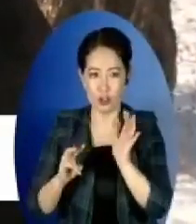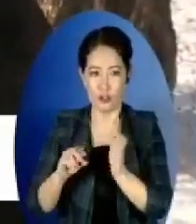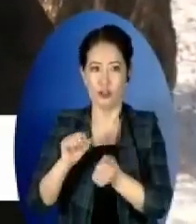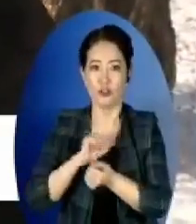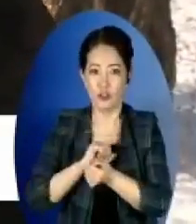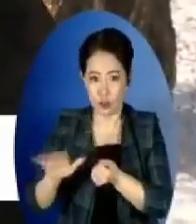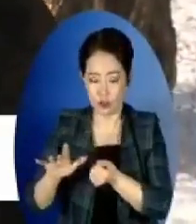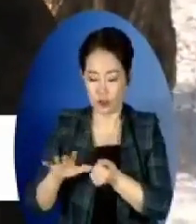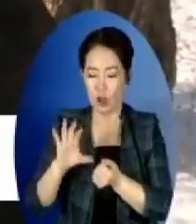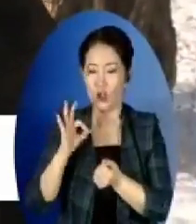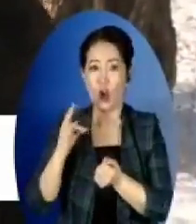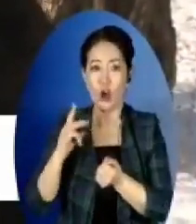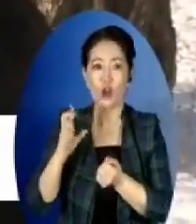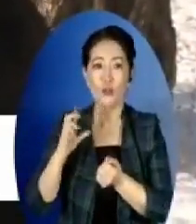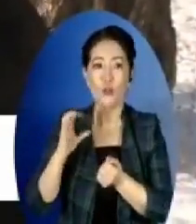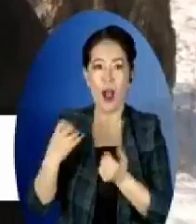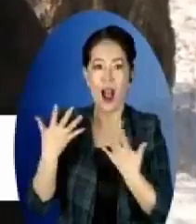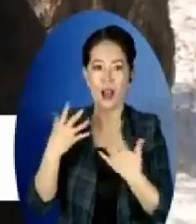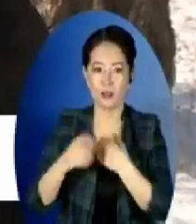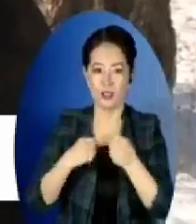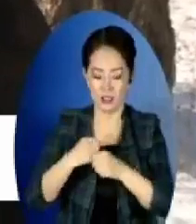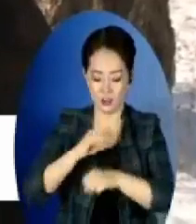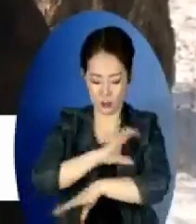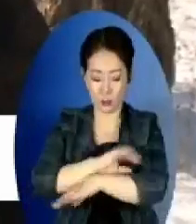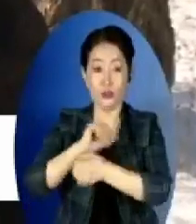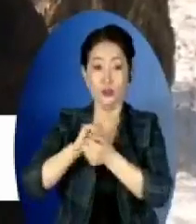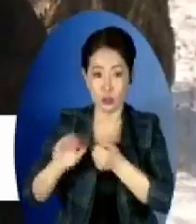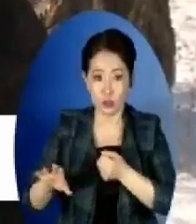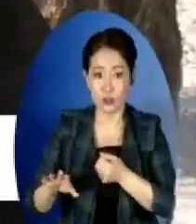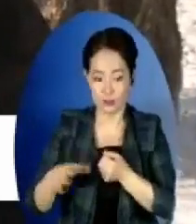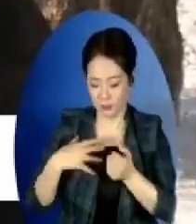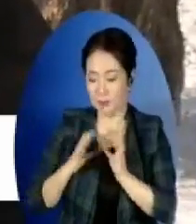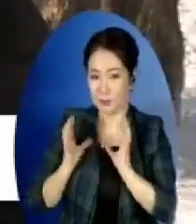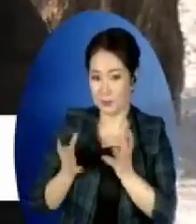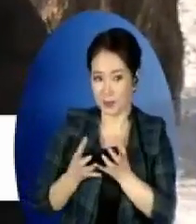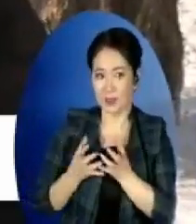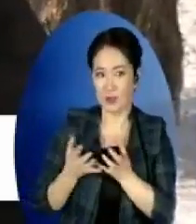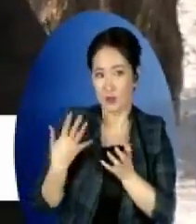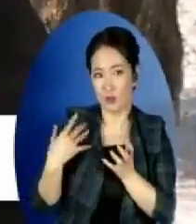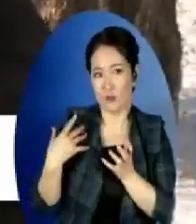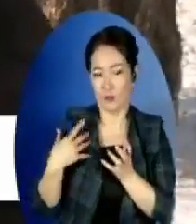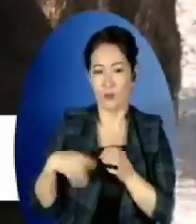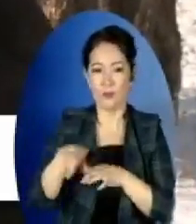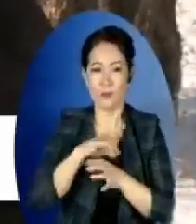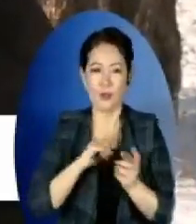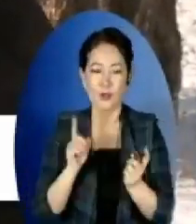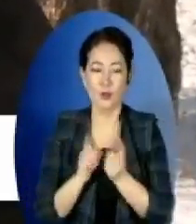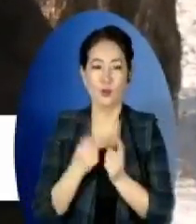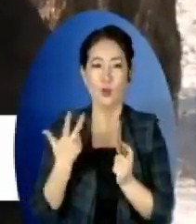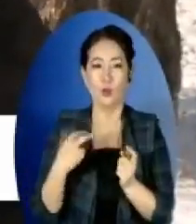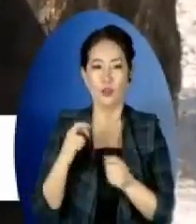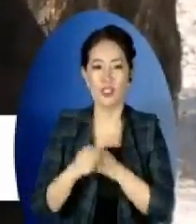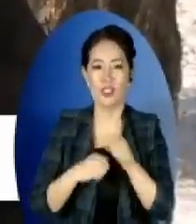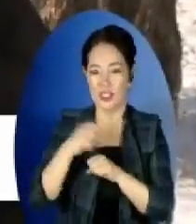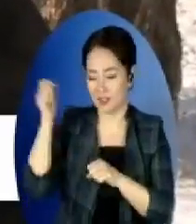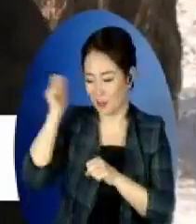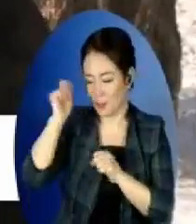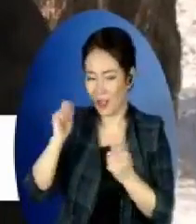жилийн биогийн 10 жилийг төгссөн. Тэгээд саяхан бид нэр 30 жилийн хоёр